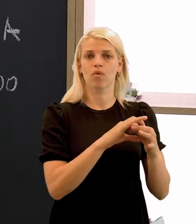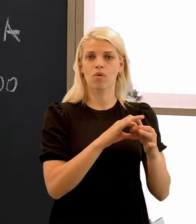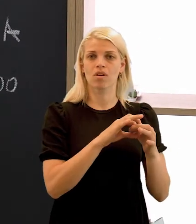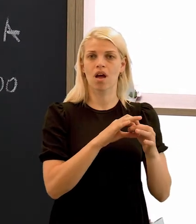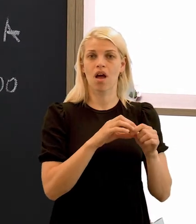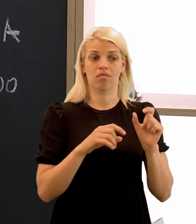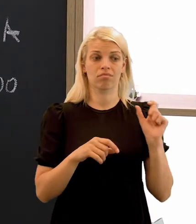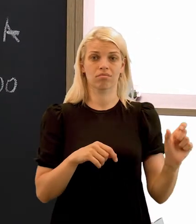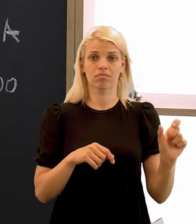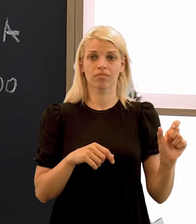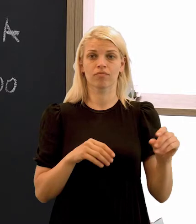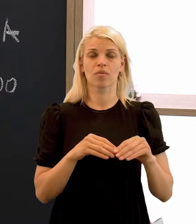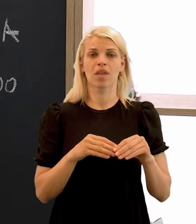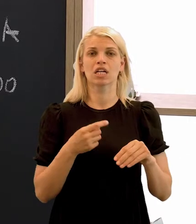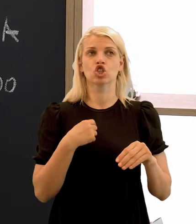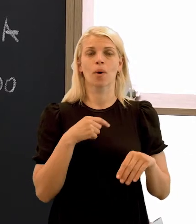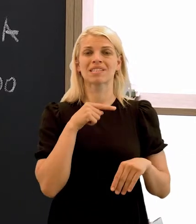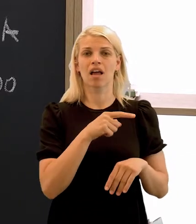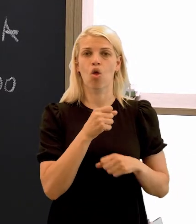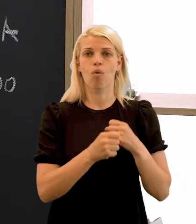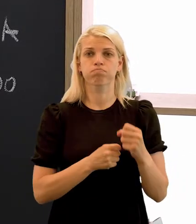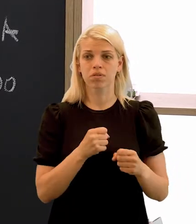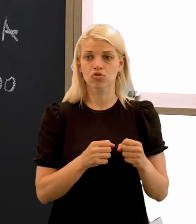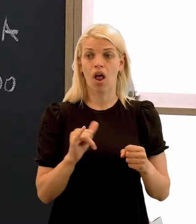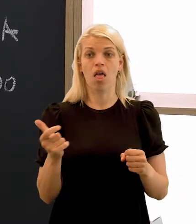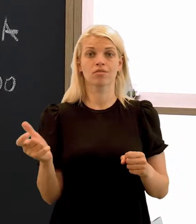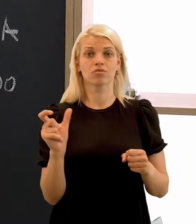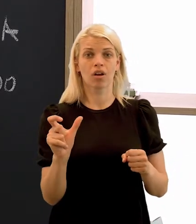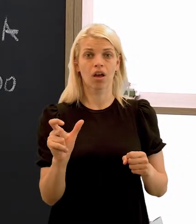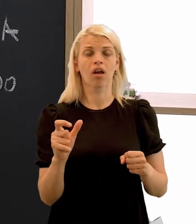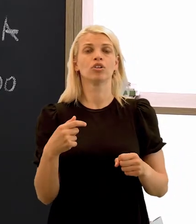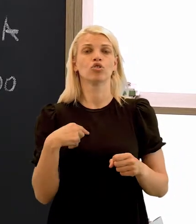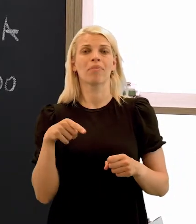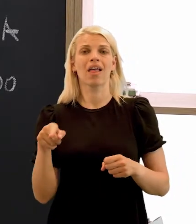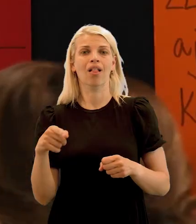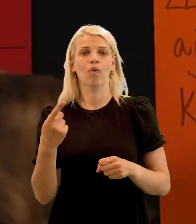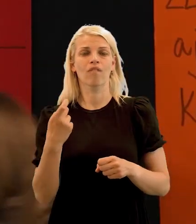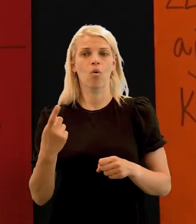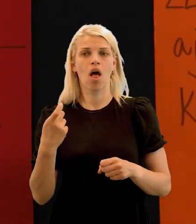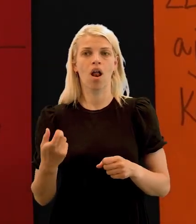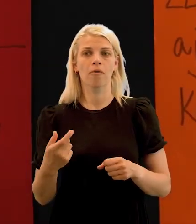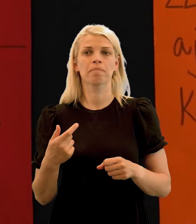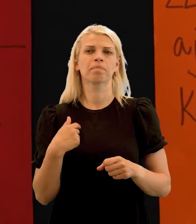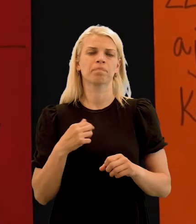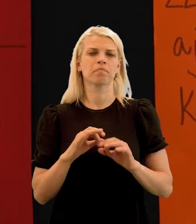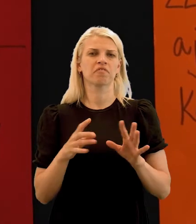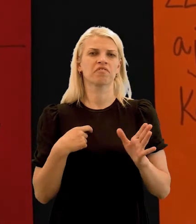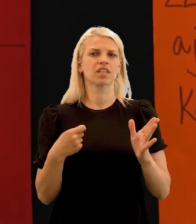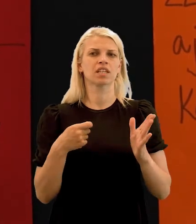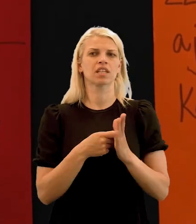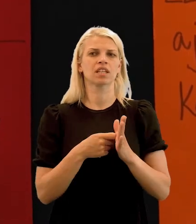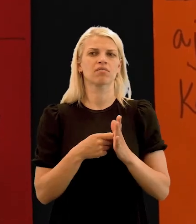mať spojku, som za ňou bežal, spojka, som na ňu volal. Mohli by sme tam